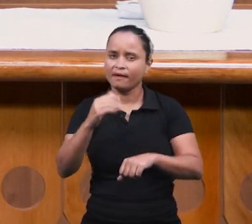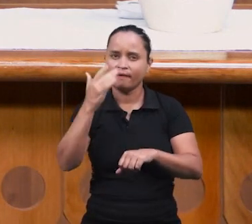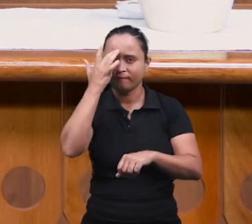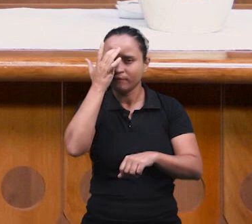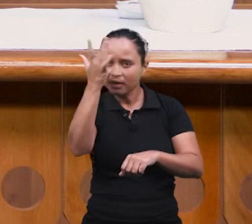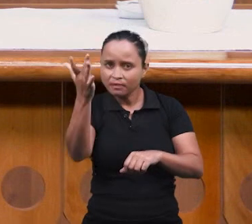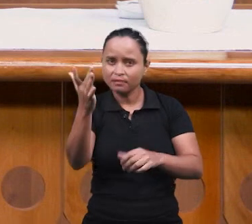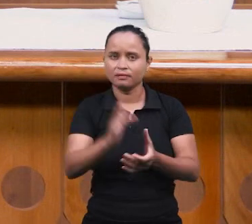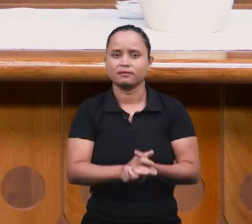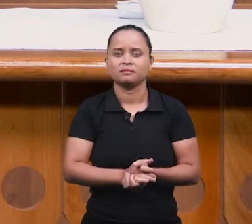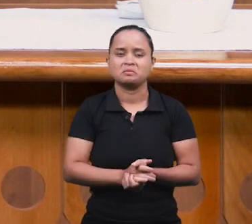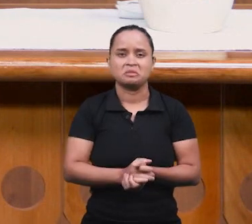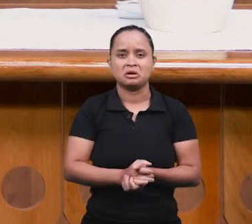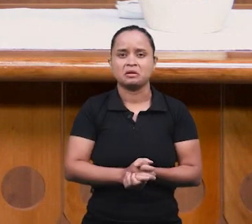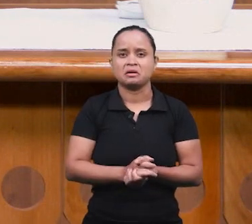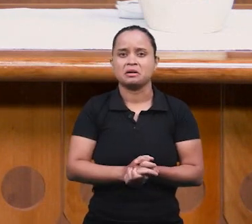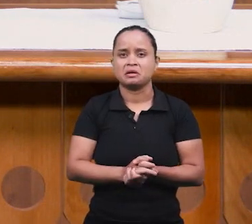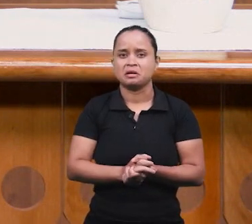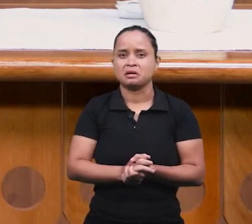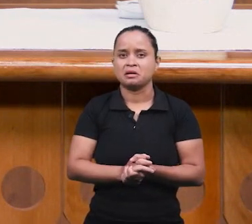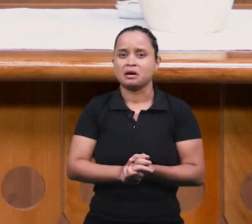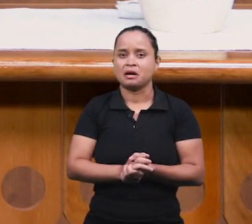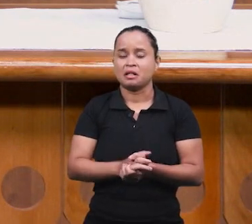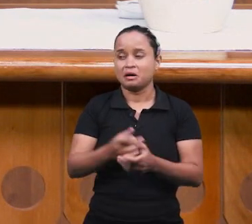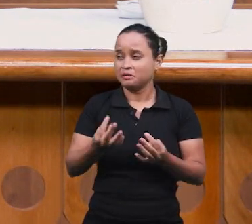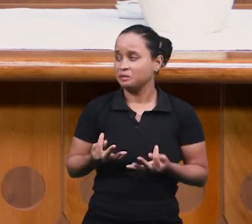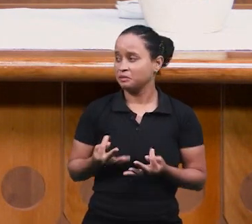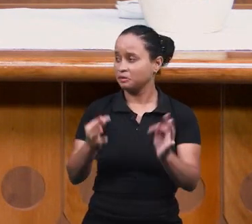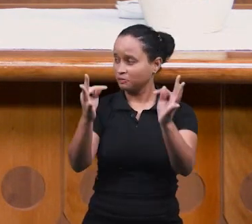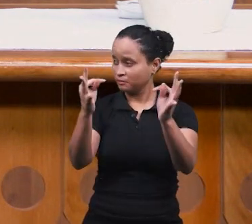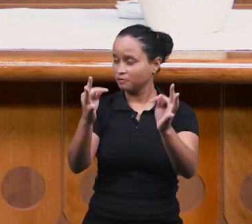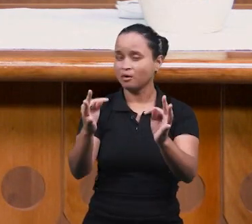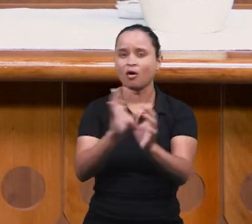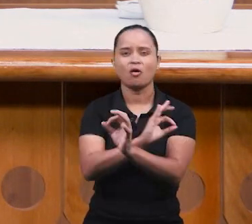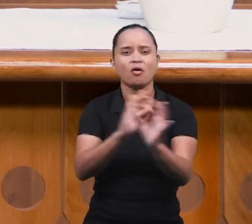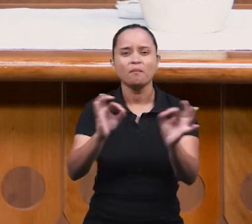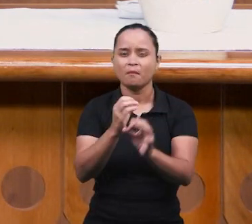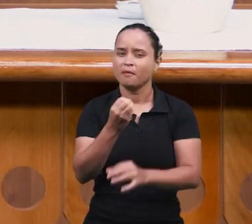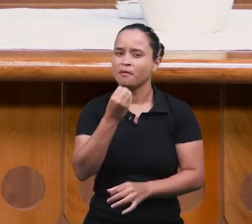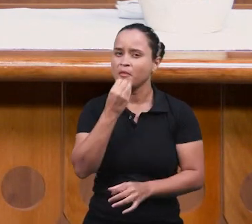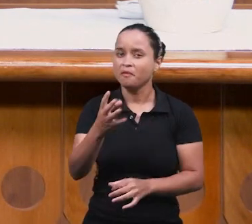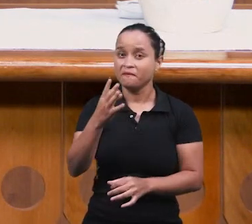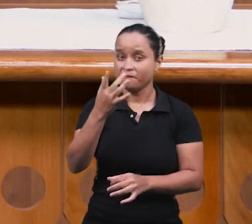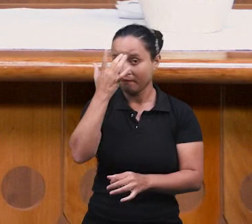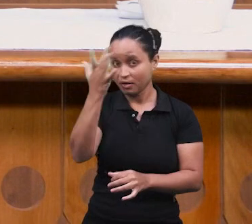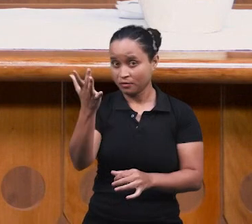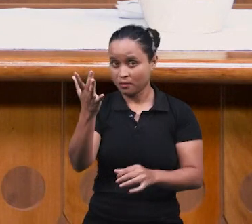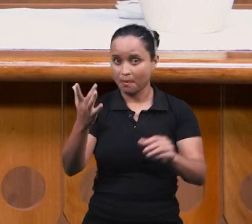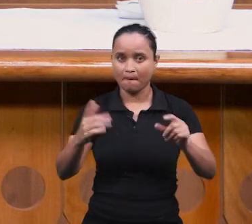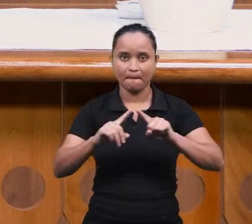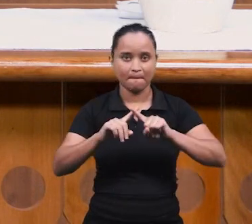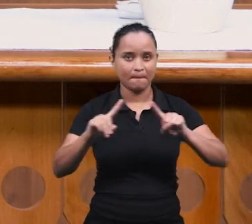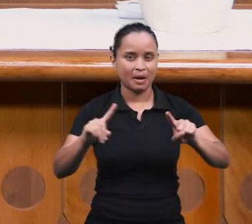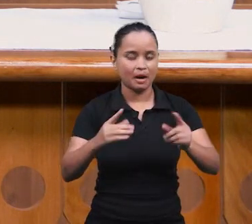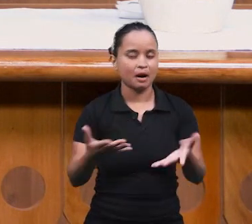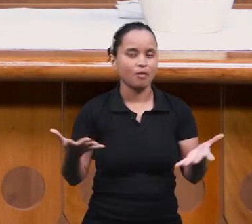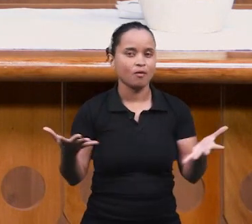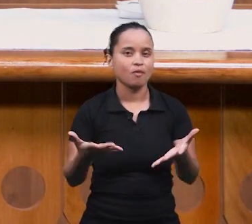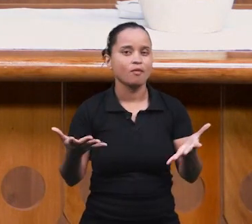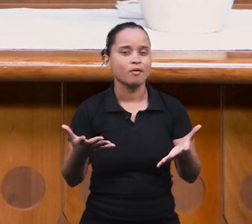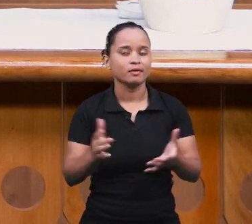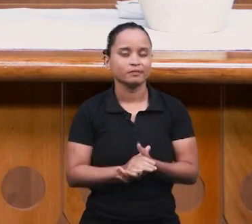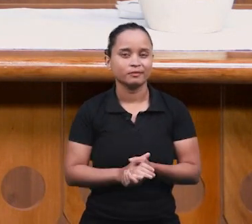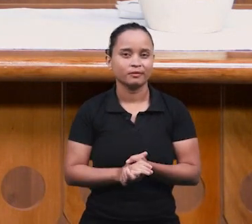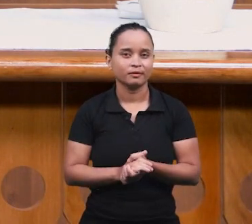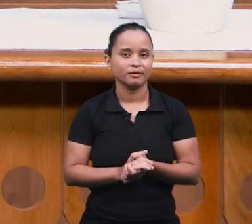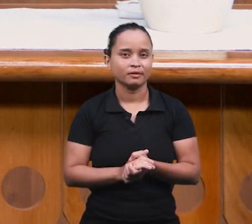là, c'est très difficile. Là, il n'y a qu'un miracle. Nous rappelons l'expérience de Nicodème. Nicodème, quand il va